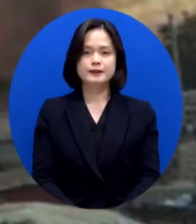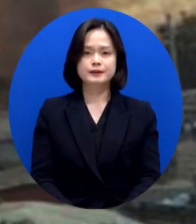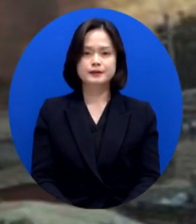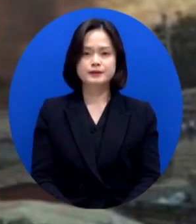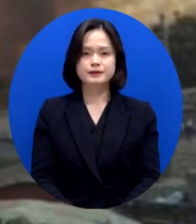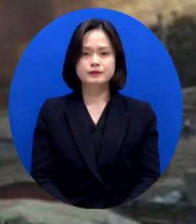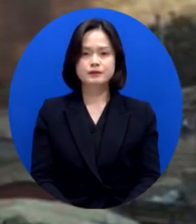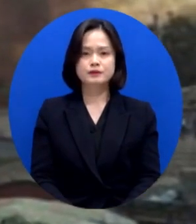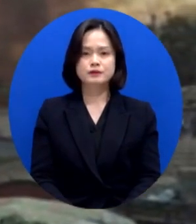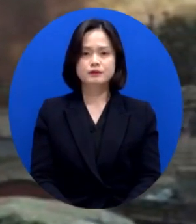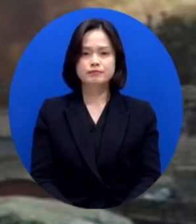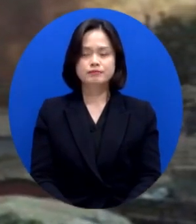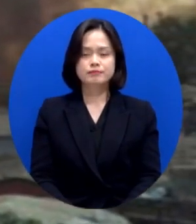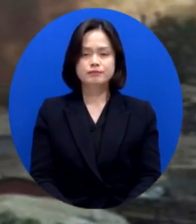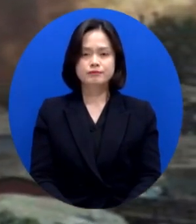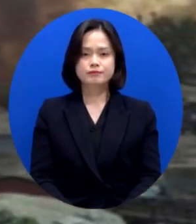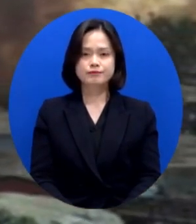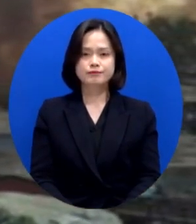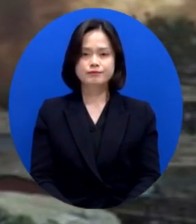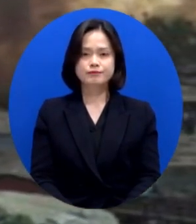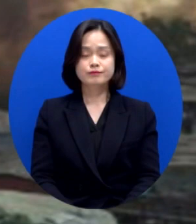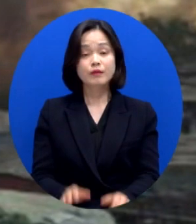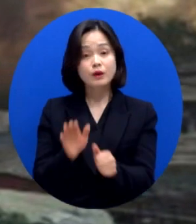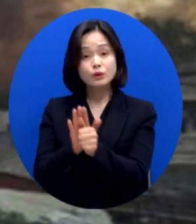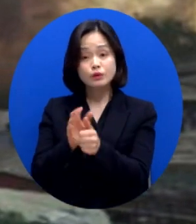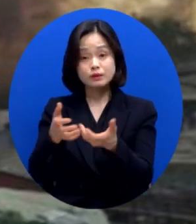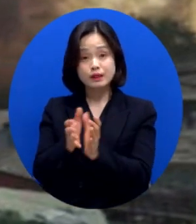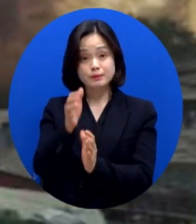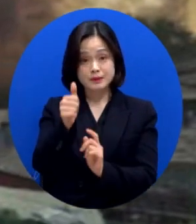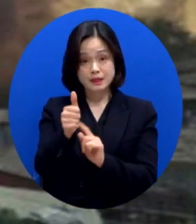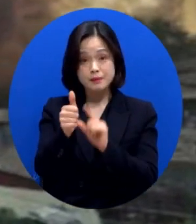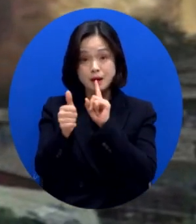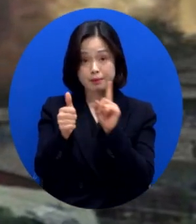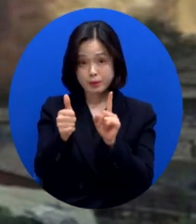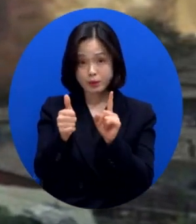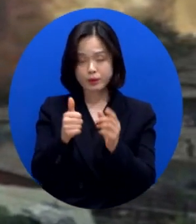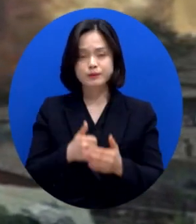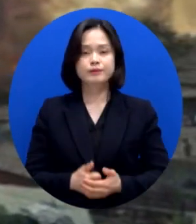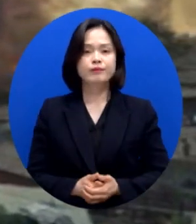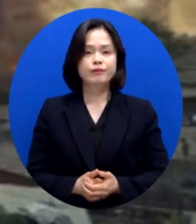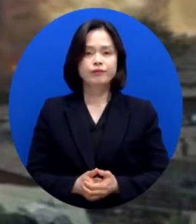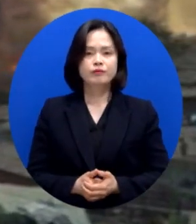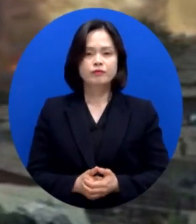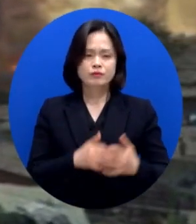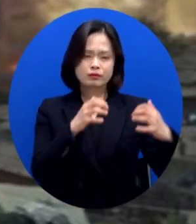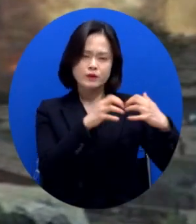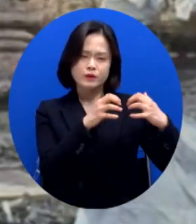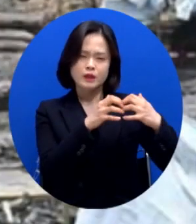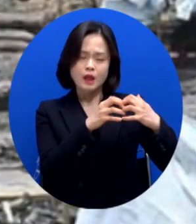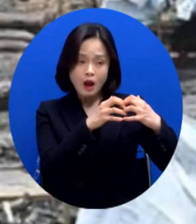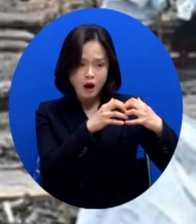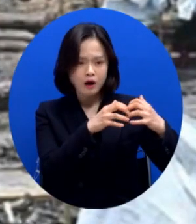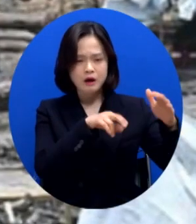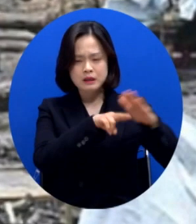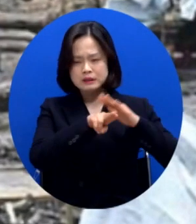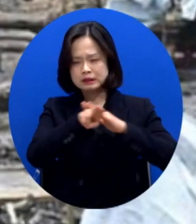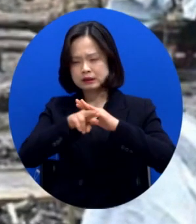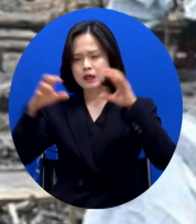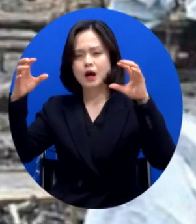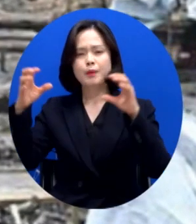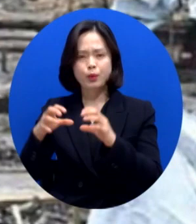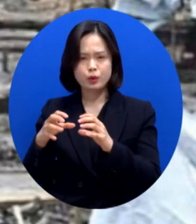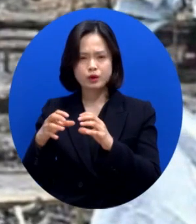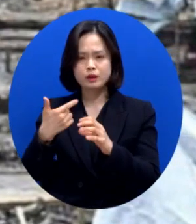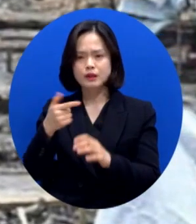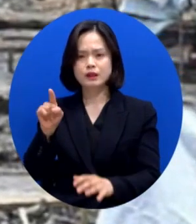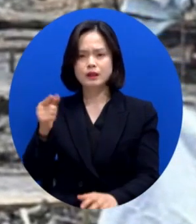난민 대응 사무소 책임자인 프레드릭 크리스토퍼는 로힝야 난민은 분쟁에 떠밀려 삶의 터전을 잃은 세계에서